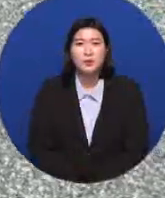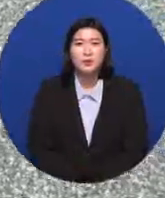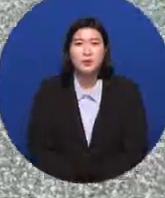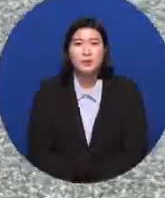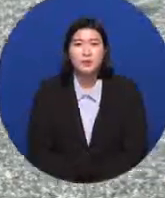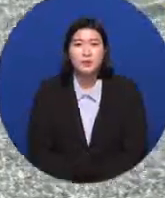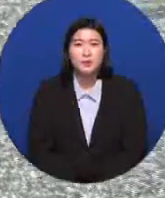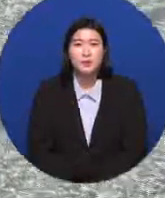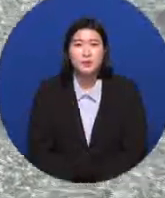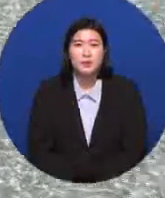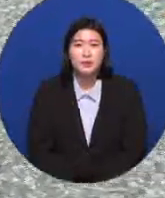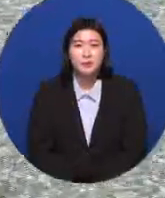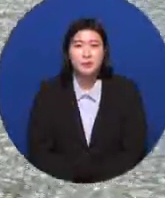mbc 뉴스 이승섭 입니다